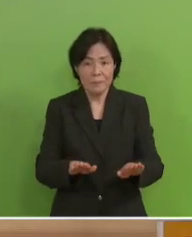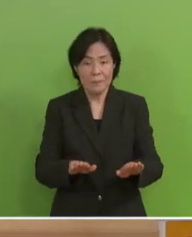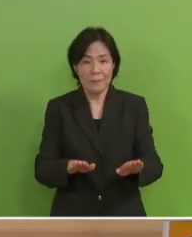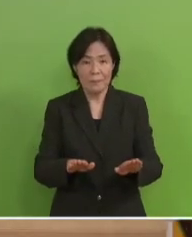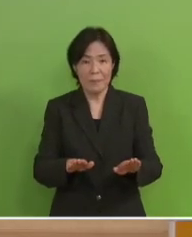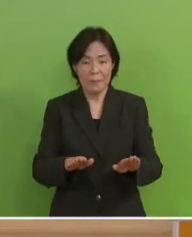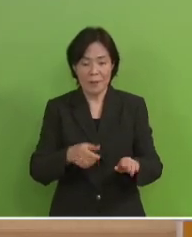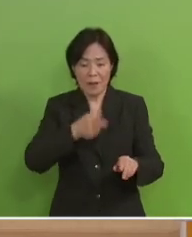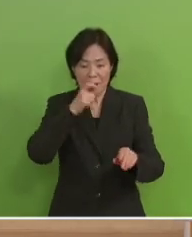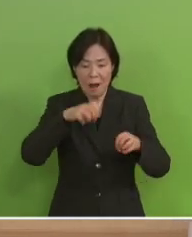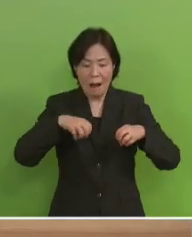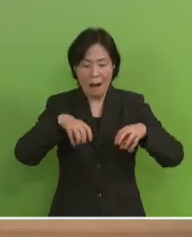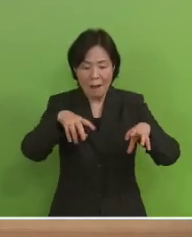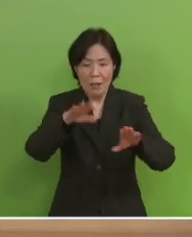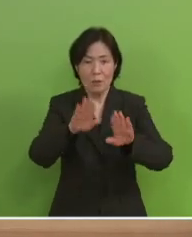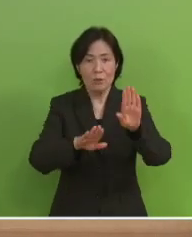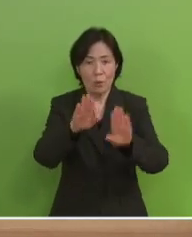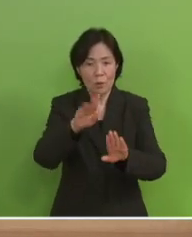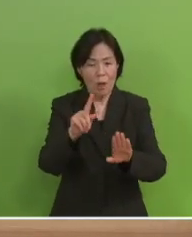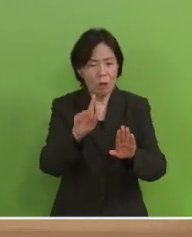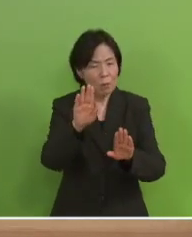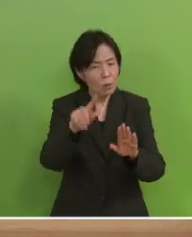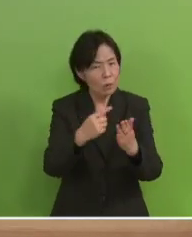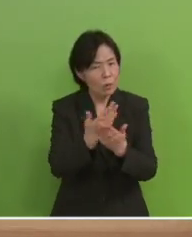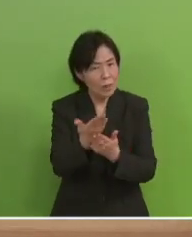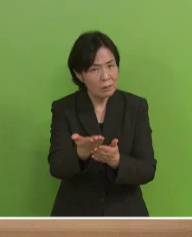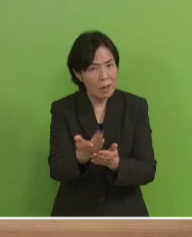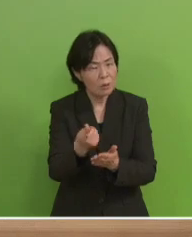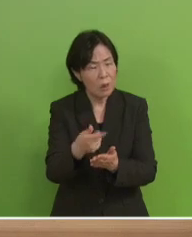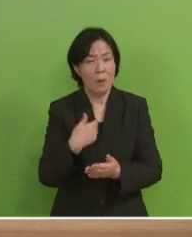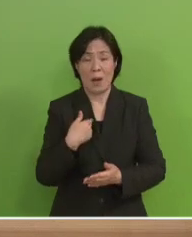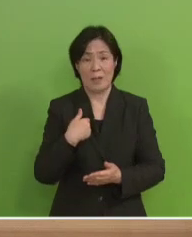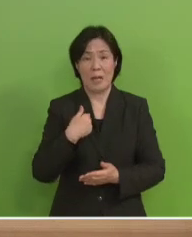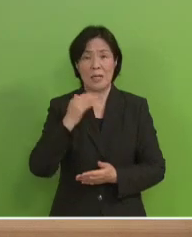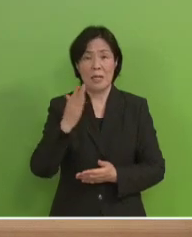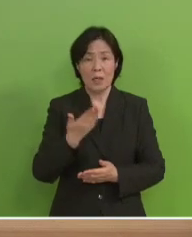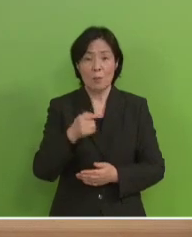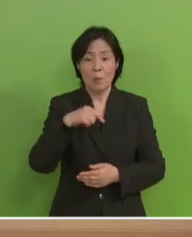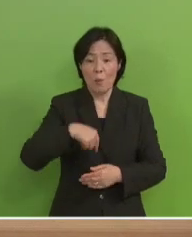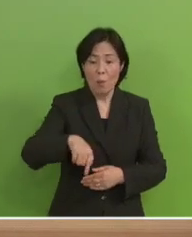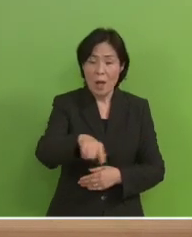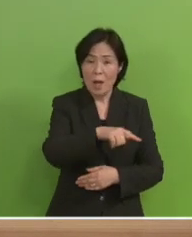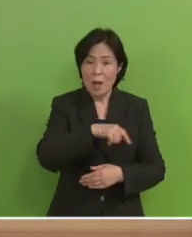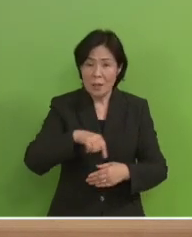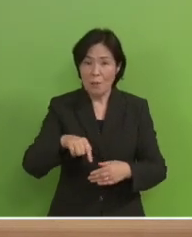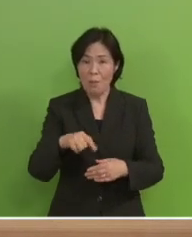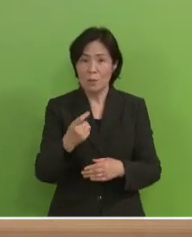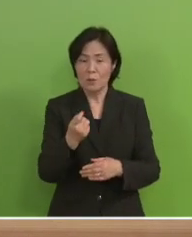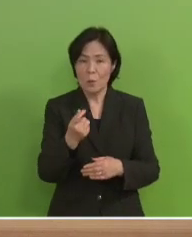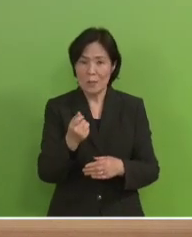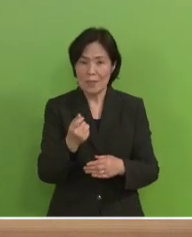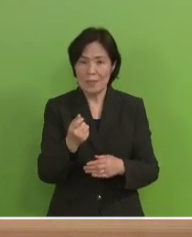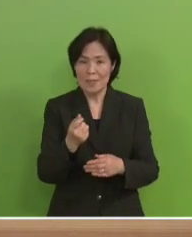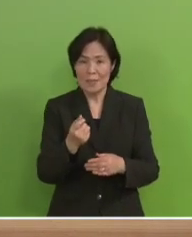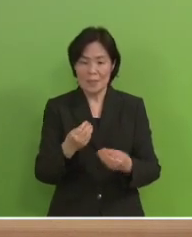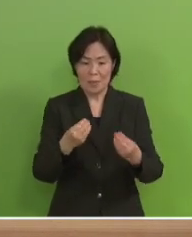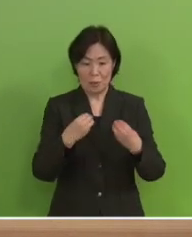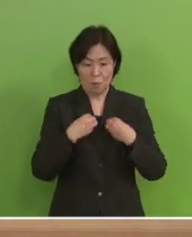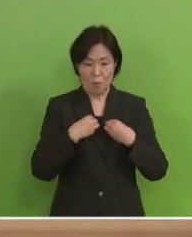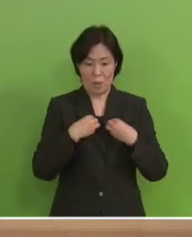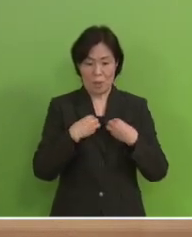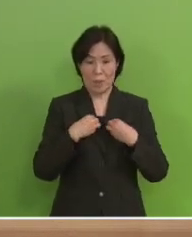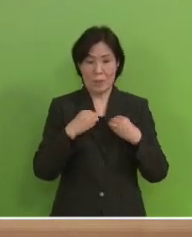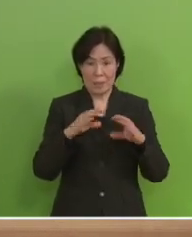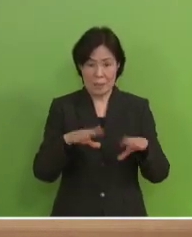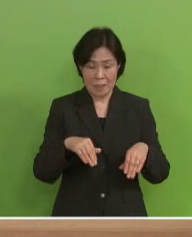繁華街の状況これがどうなっていくかわかりませんけれどももしこうした会若干のあの妖精ですで